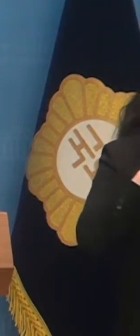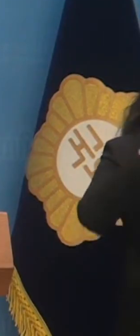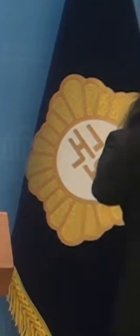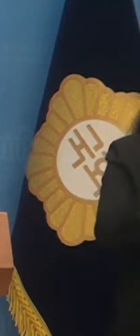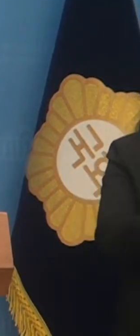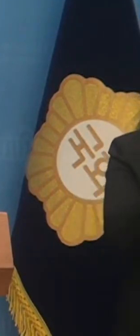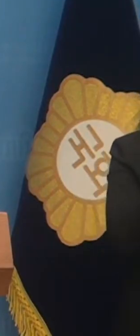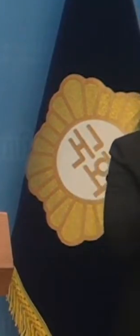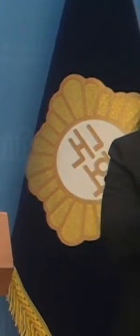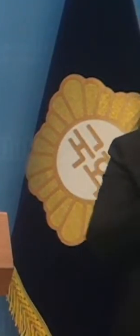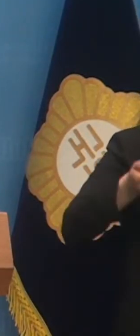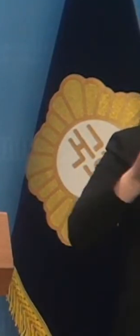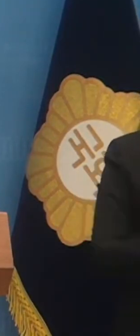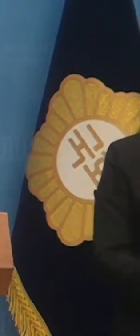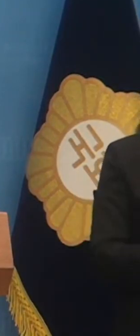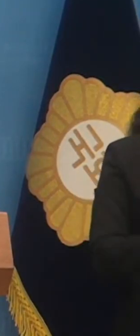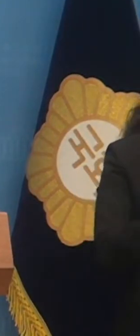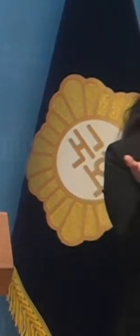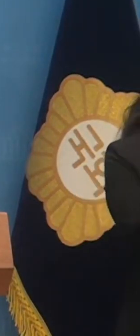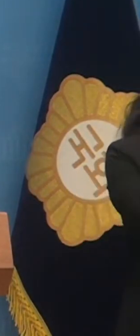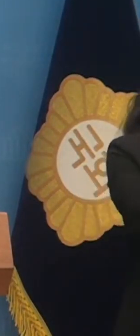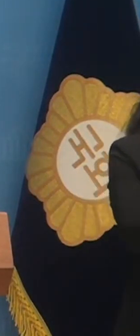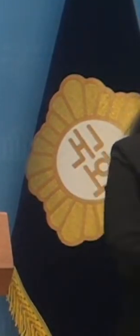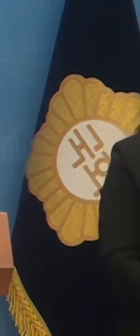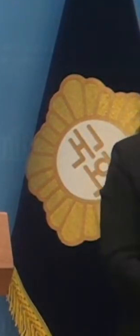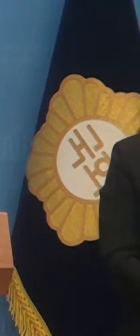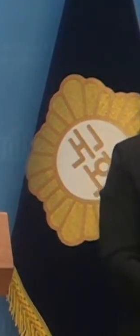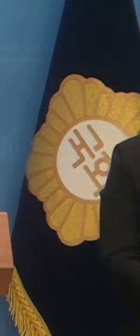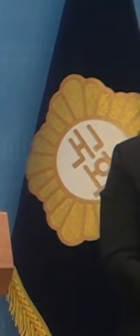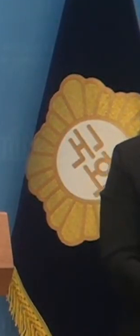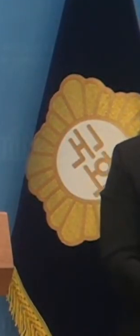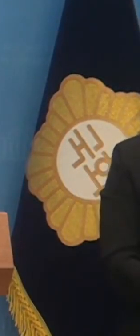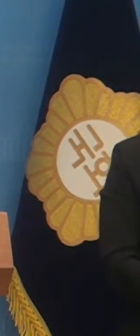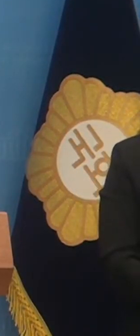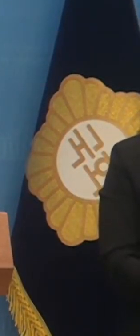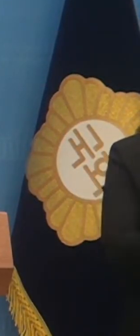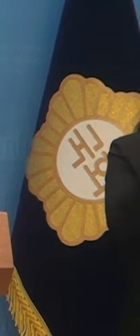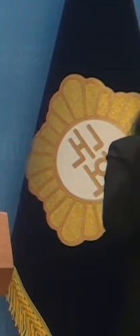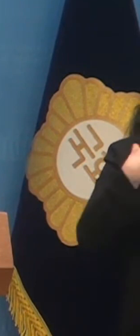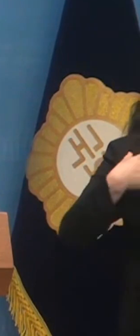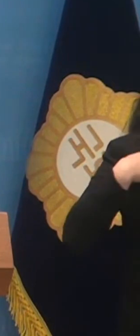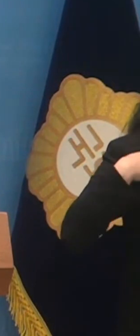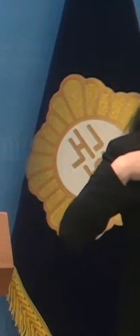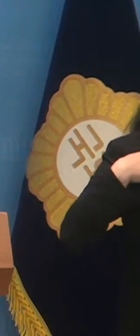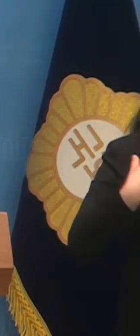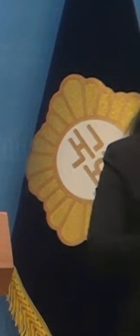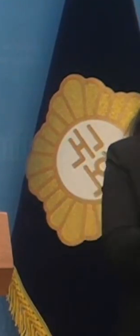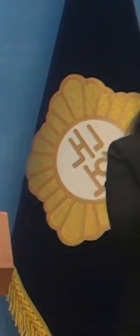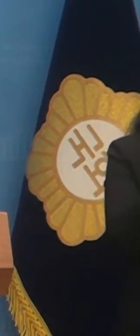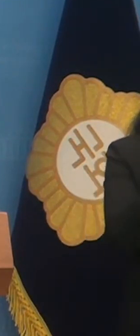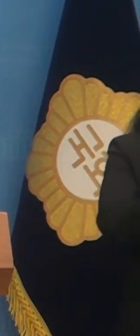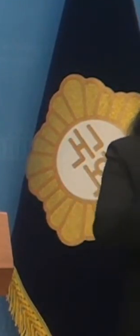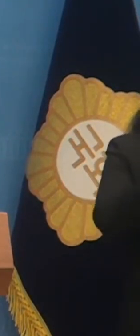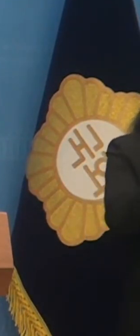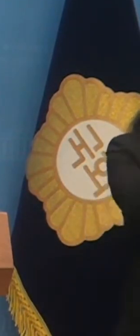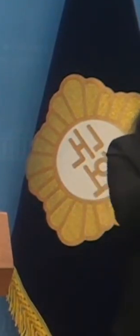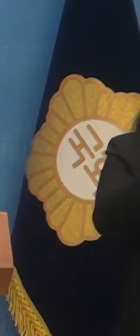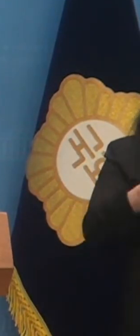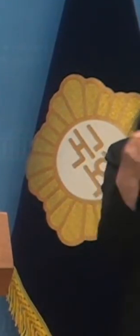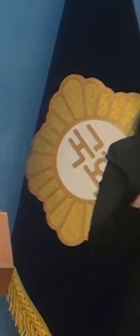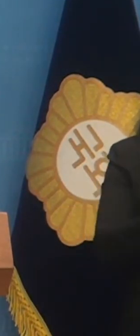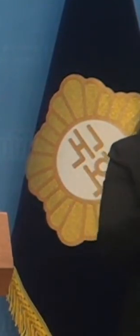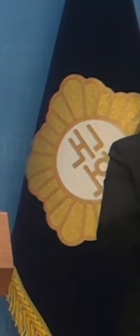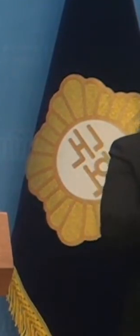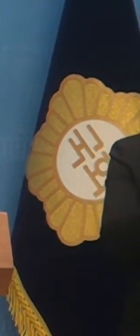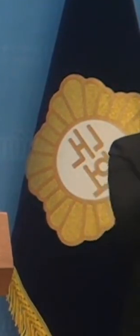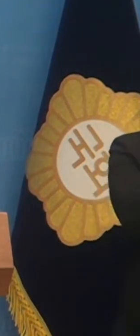대통령의 엄명에도 부합하지 않습니다. 새 정부에서 장차관과 공공기관장